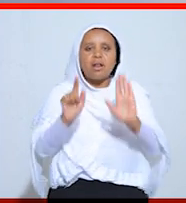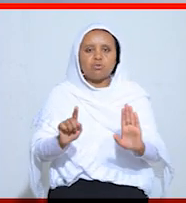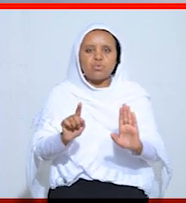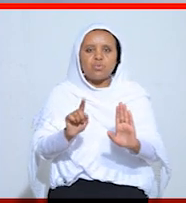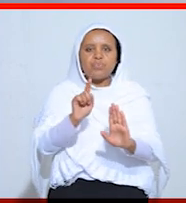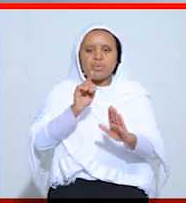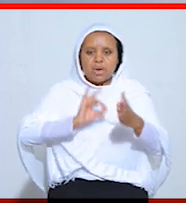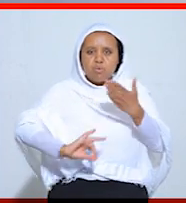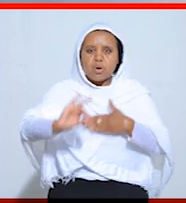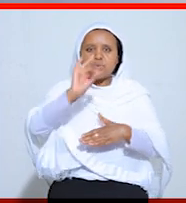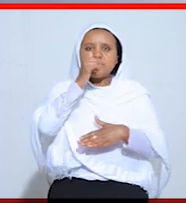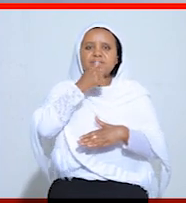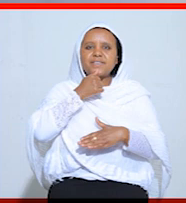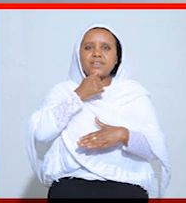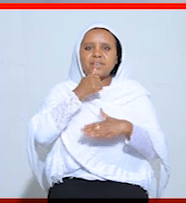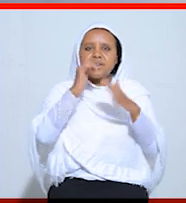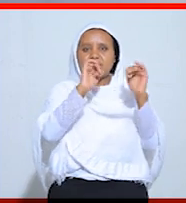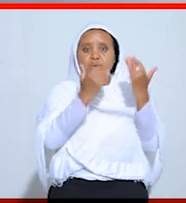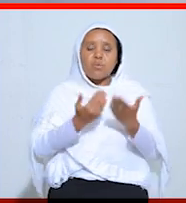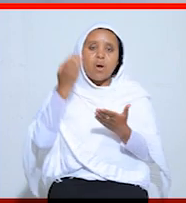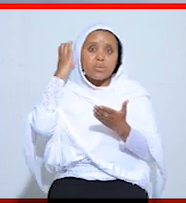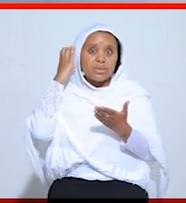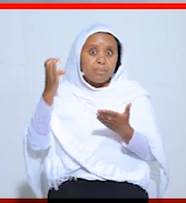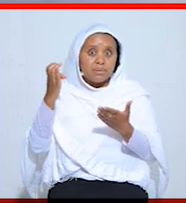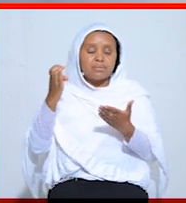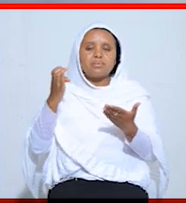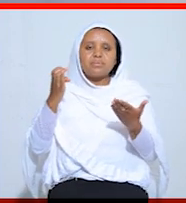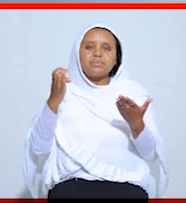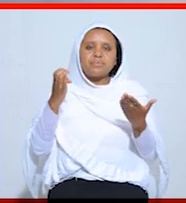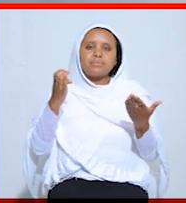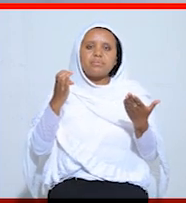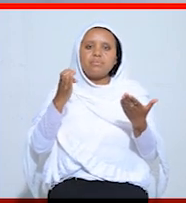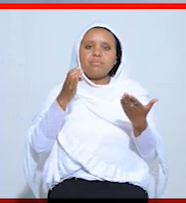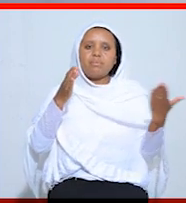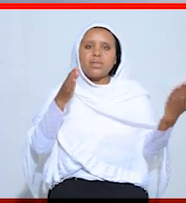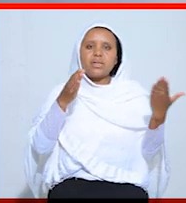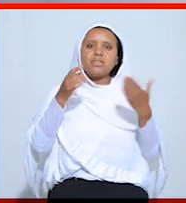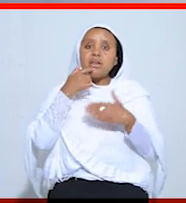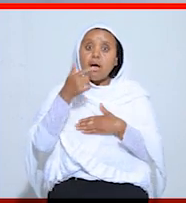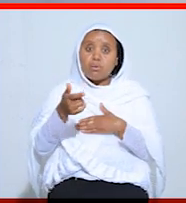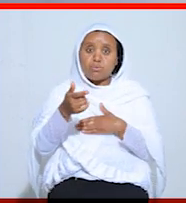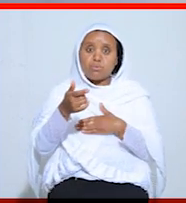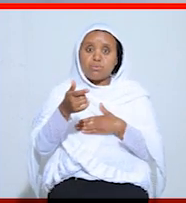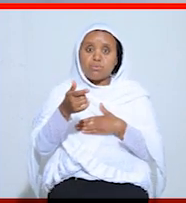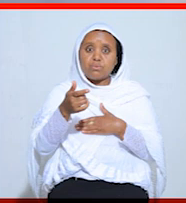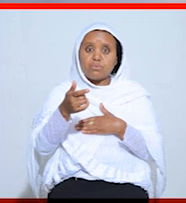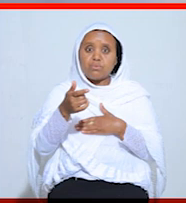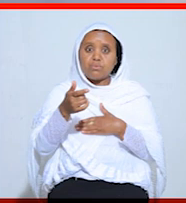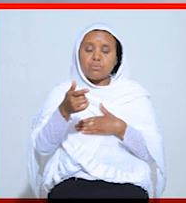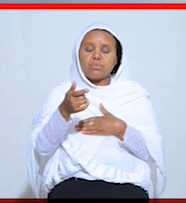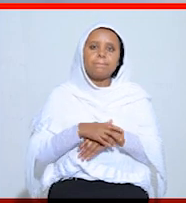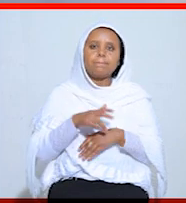የገለጠላቸውን የልደቱን ምስጢር ናሁ ሰማአናሁ በኤፍራታ ወረከምና ውስጦ መገዳም ይያሉ ሲናገሩ